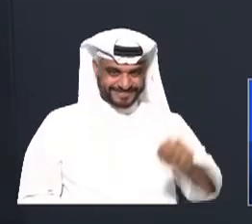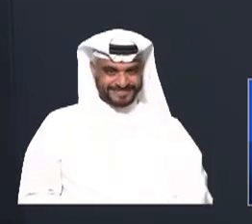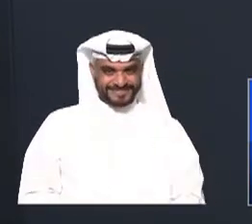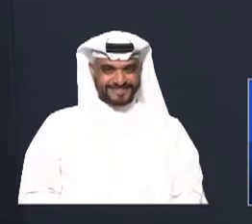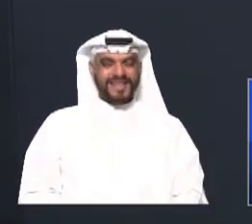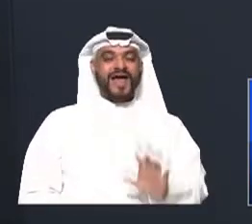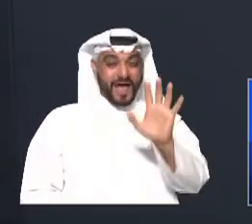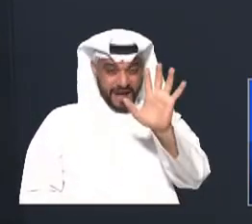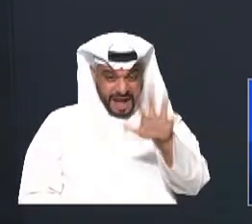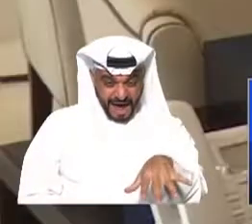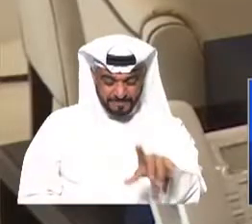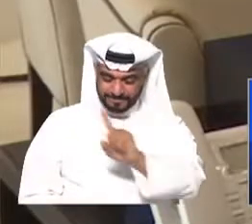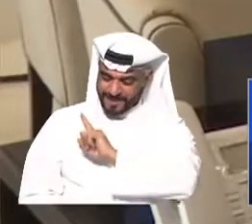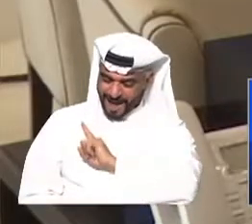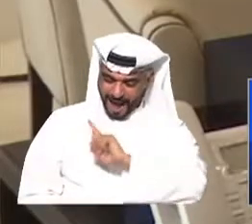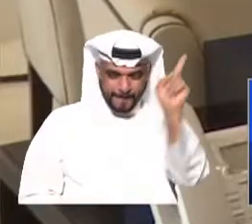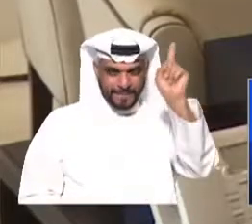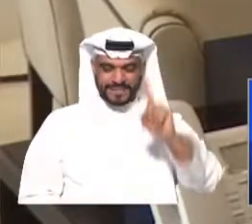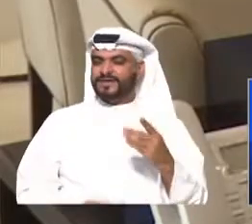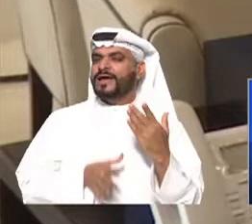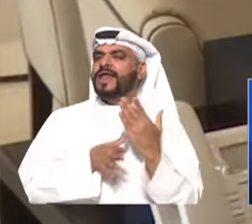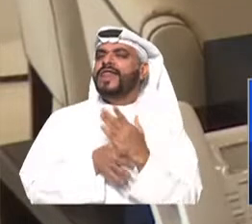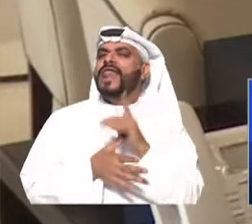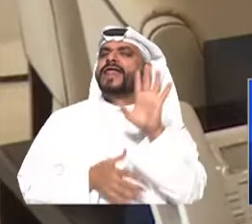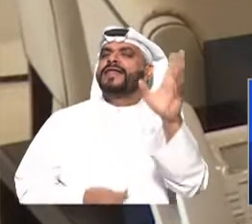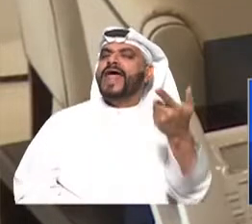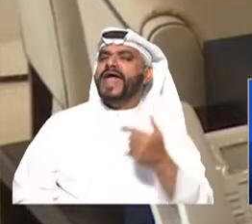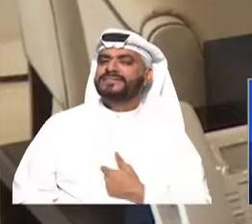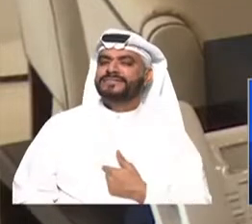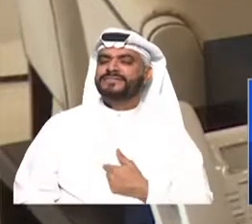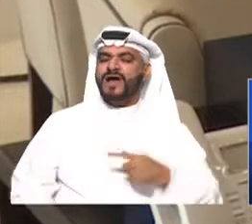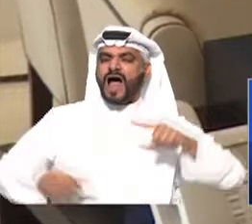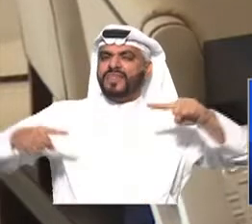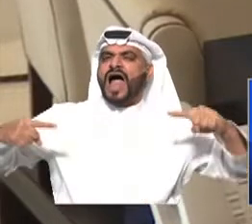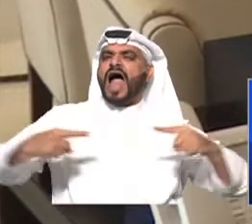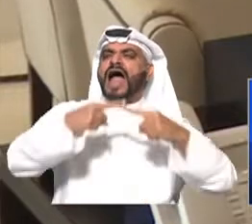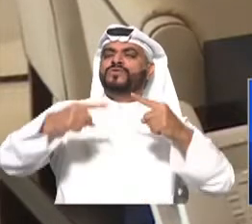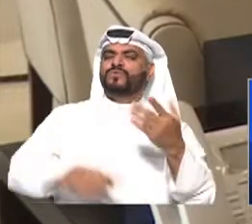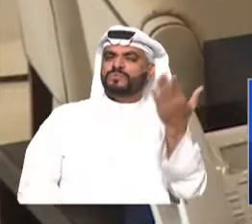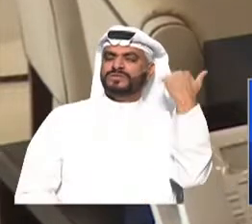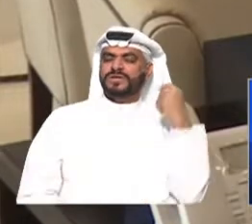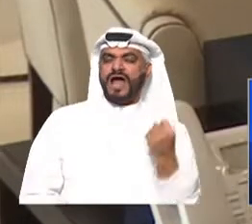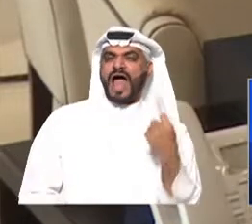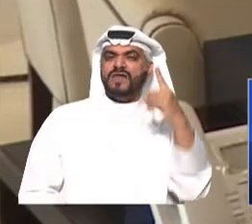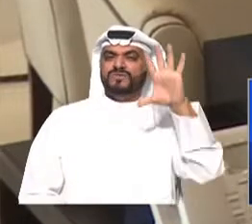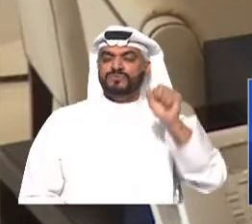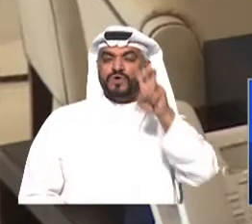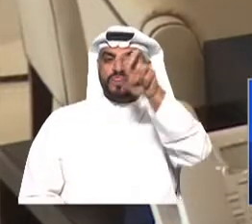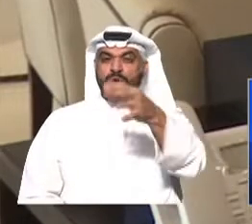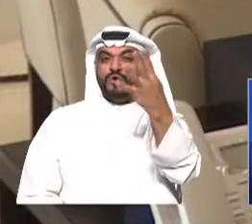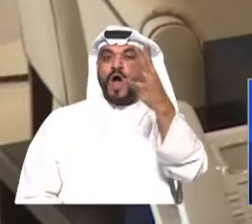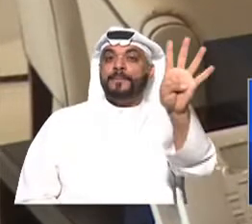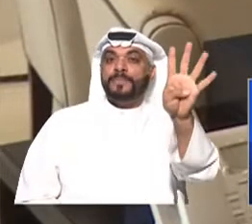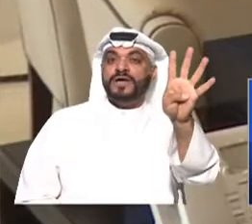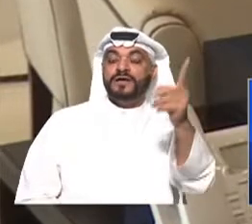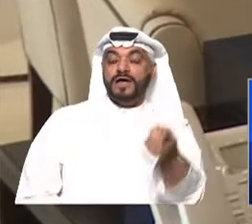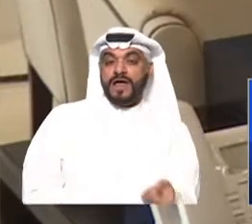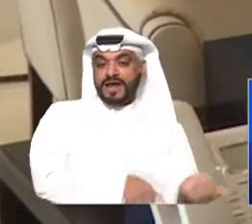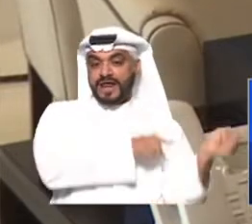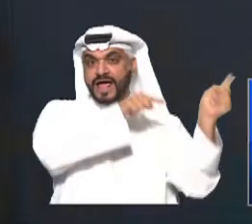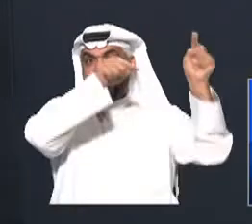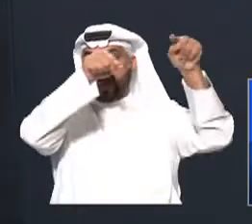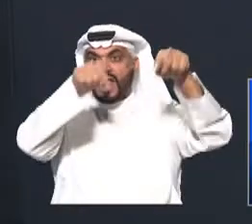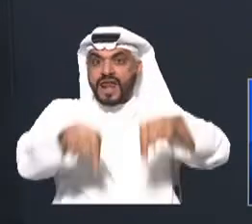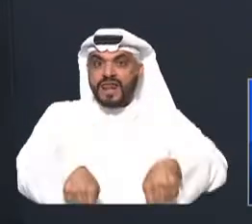كانت الإجابة بنعم، فلماذا بقي هذا العدو منذ 1948 في ورطته ومأزقه